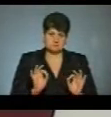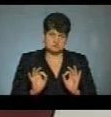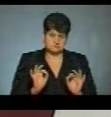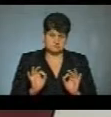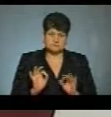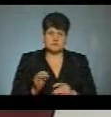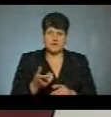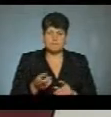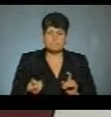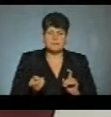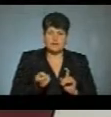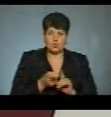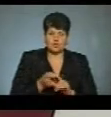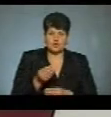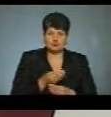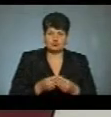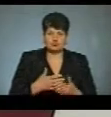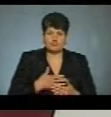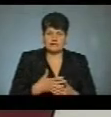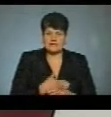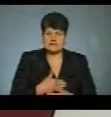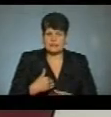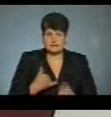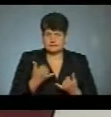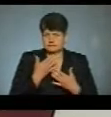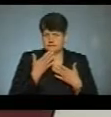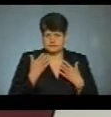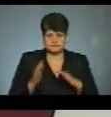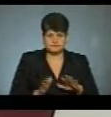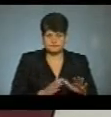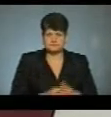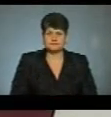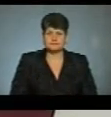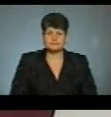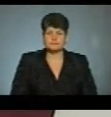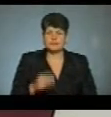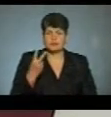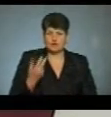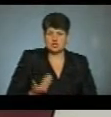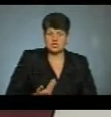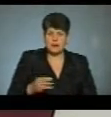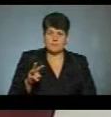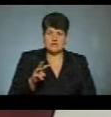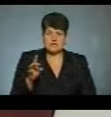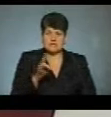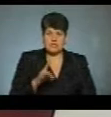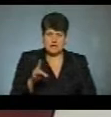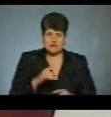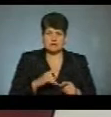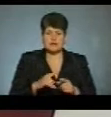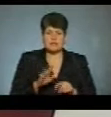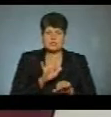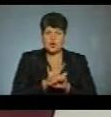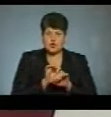Ольга Дивоняк, підключених до штучної вентиляції легень наразі немає. 2 жителів Монастириського району, яких з